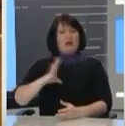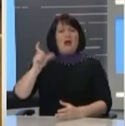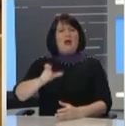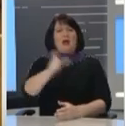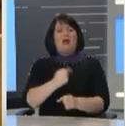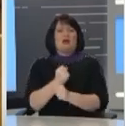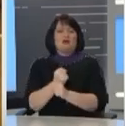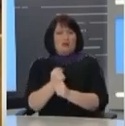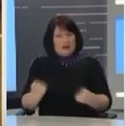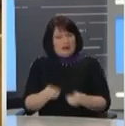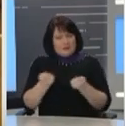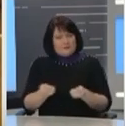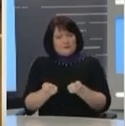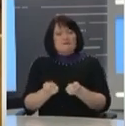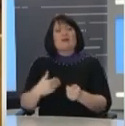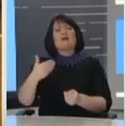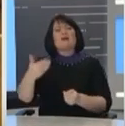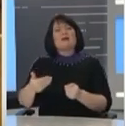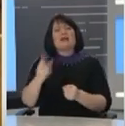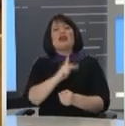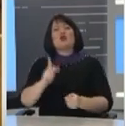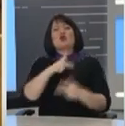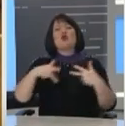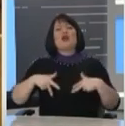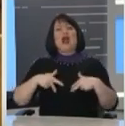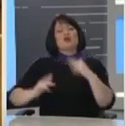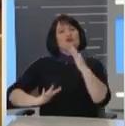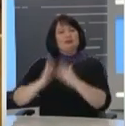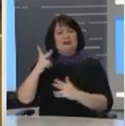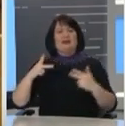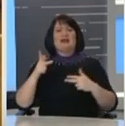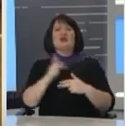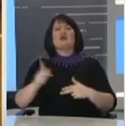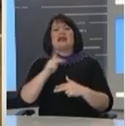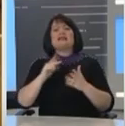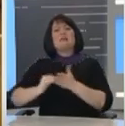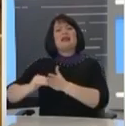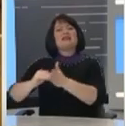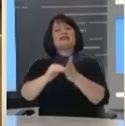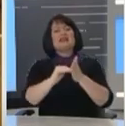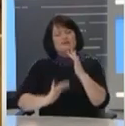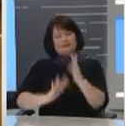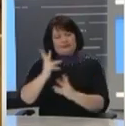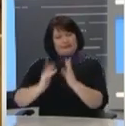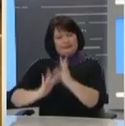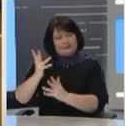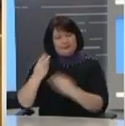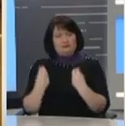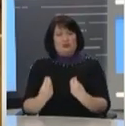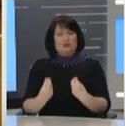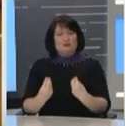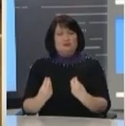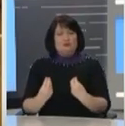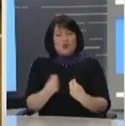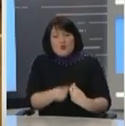στην περαιτέρω αναβάθμιση του κοινωνικού κράτους και των κοινωνικών υπηρεσιών, στην αποτελεσματικότερη